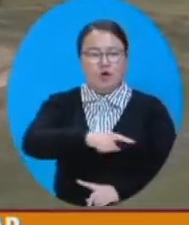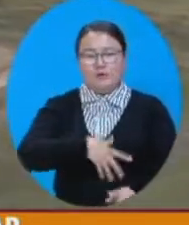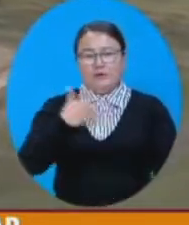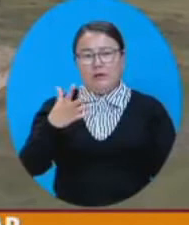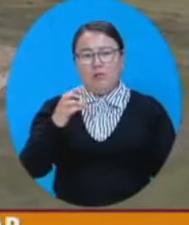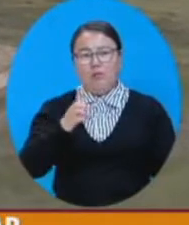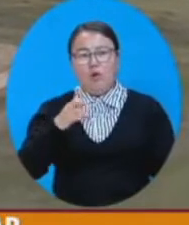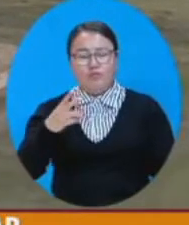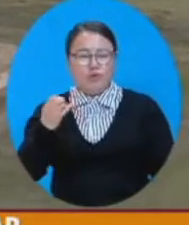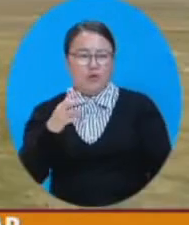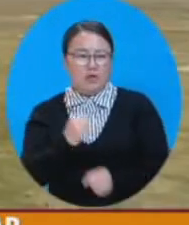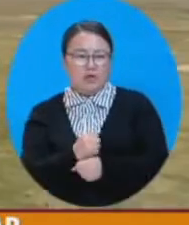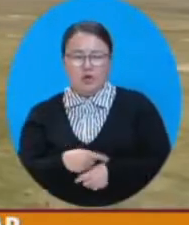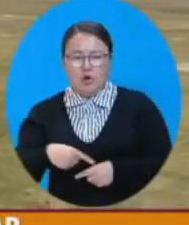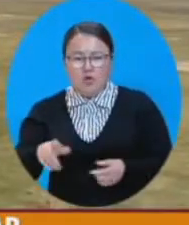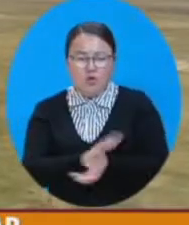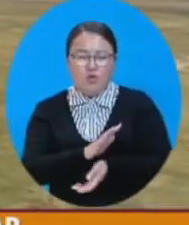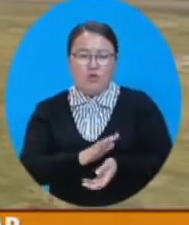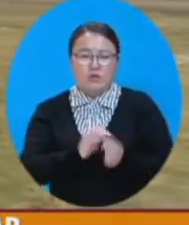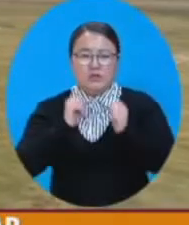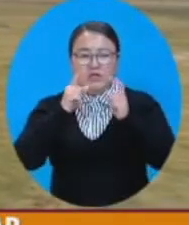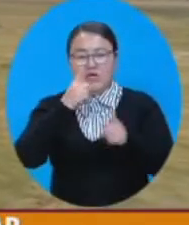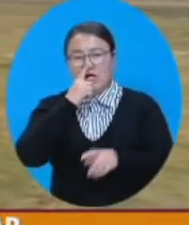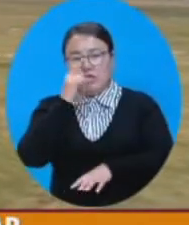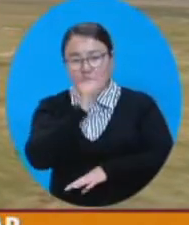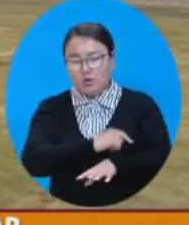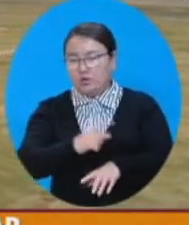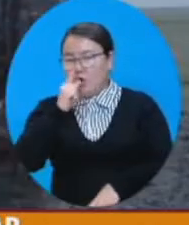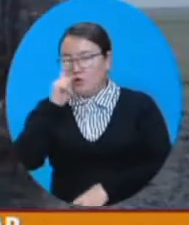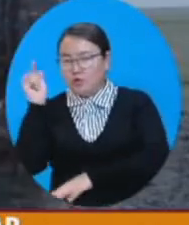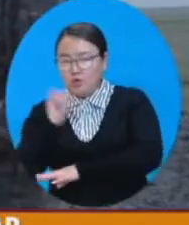дээрх 5 бомбын үйл ажиллагааг ойрын үед сэргээж бүгд найрамд хятад